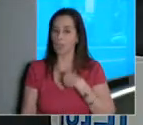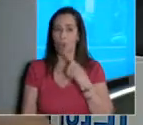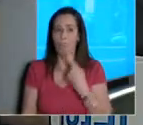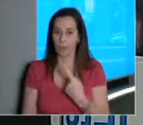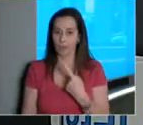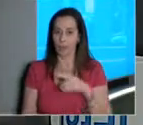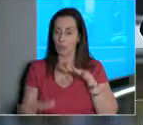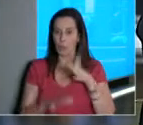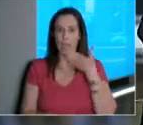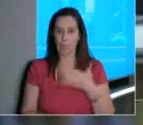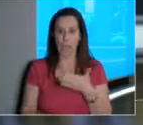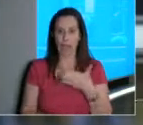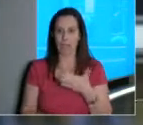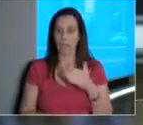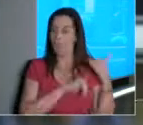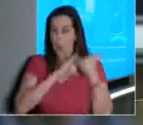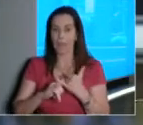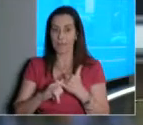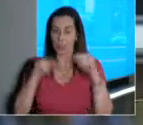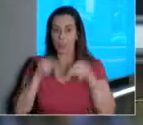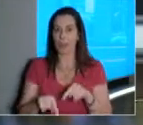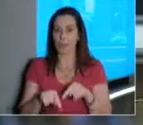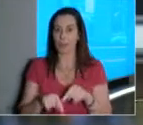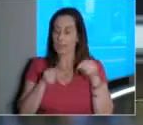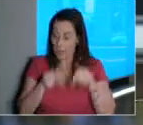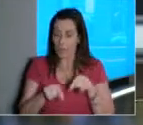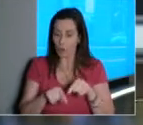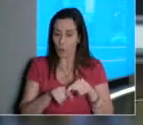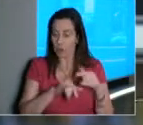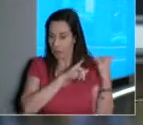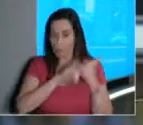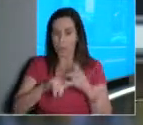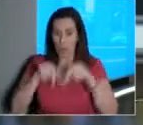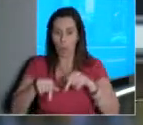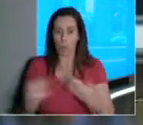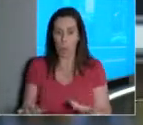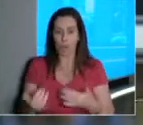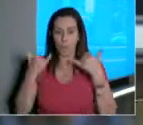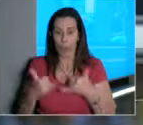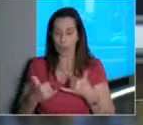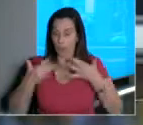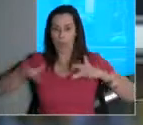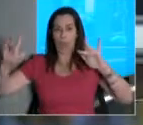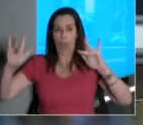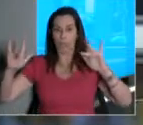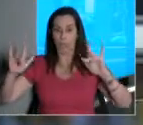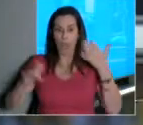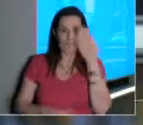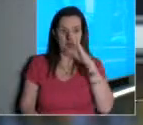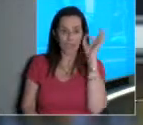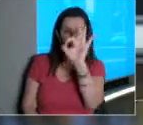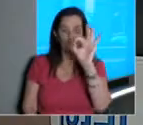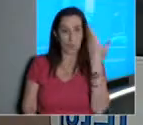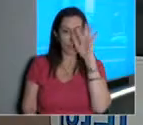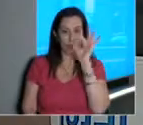אומרת שממשלת ישראל שהביאה אותם לכאן, היא זו שדאגה להכניס אותם לכאן, ועכשיו היא מתנערת, והצביעות שלך